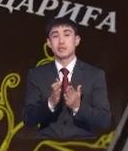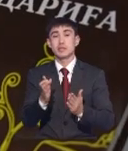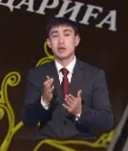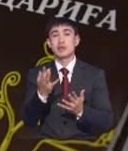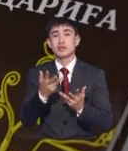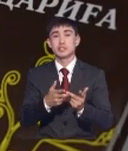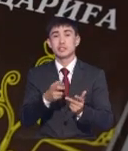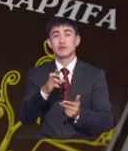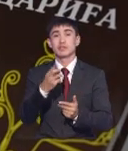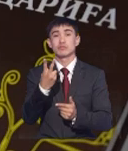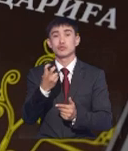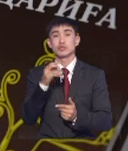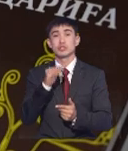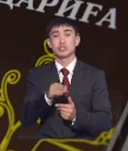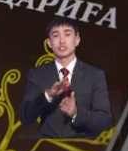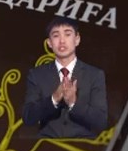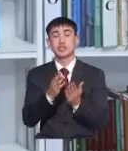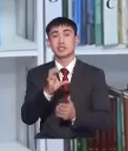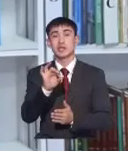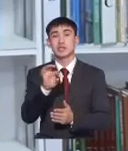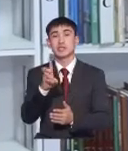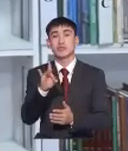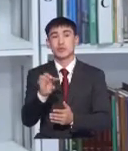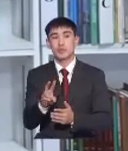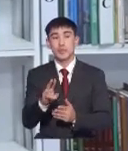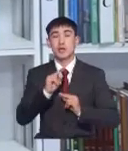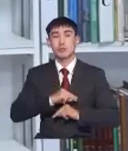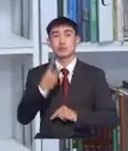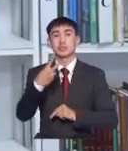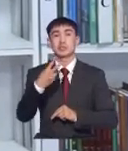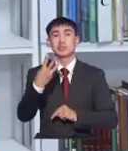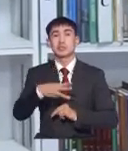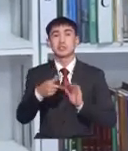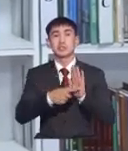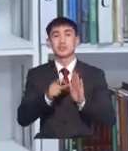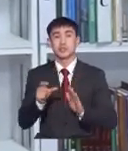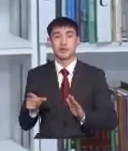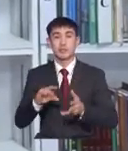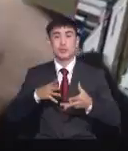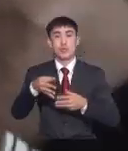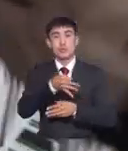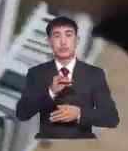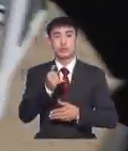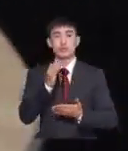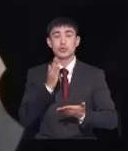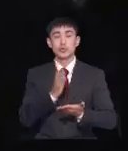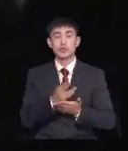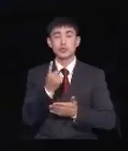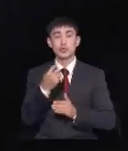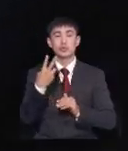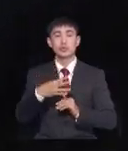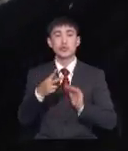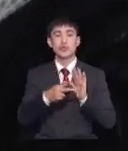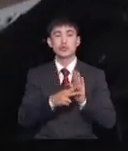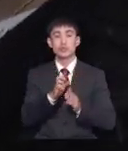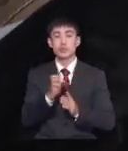насчитывает около 200.000 книг в учреждении работают 37 библиотек всего в области тсу функционирует 148